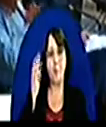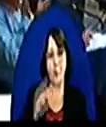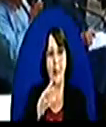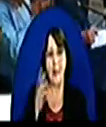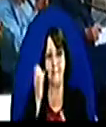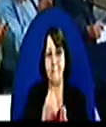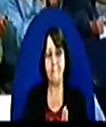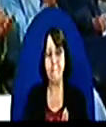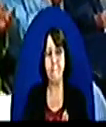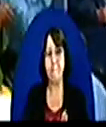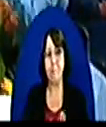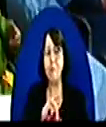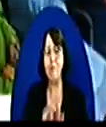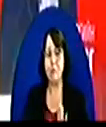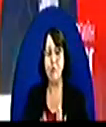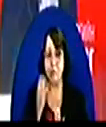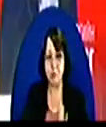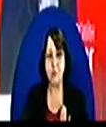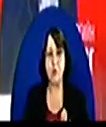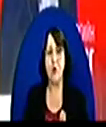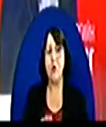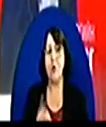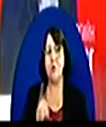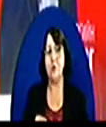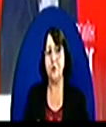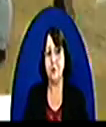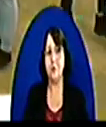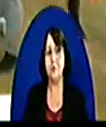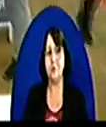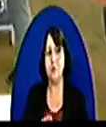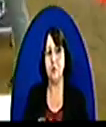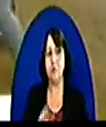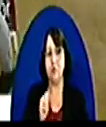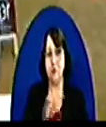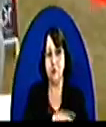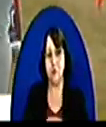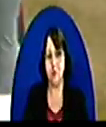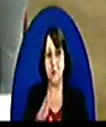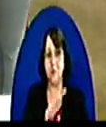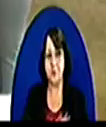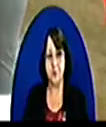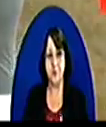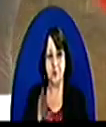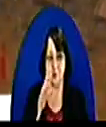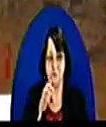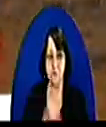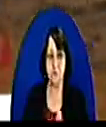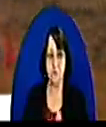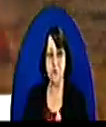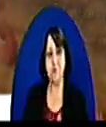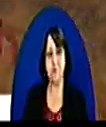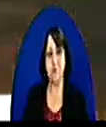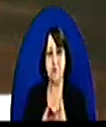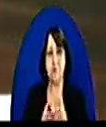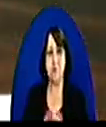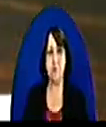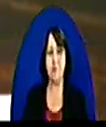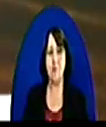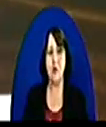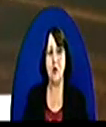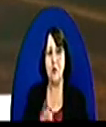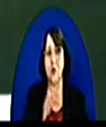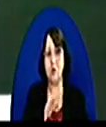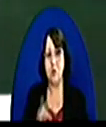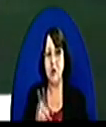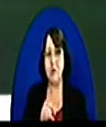Хулд сумын иргэд Мандал говь Улаанбаатар чиглэлийн авто замыг шинчлэх мөрийн хөтөлбөрийн заалтыг дэмжсэн байна. Босоо хөвтэй тэнгилийн